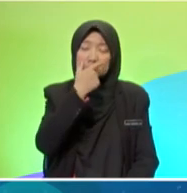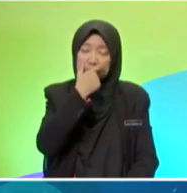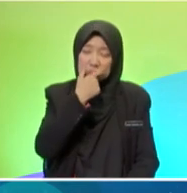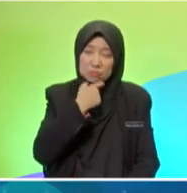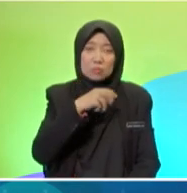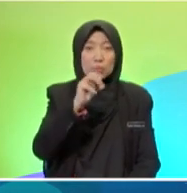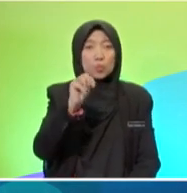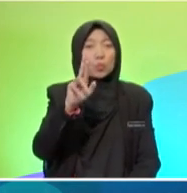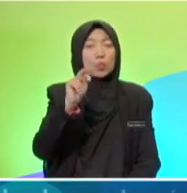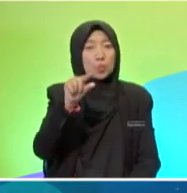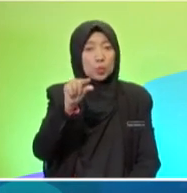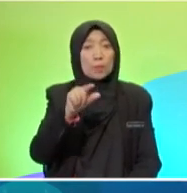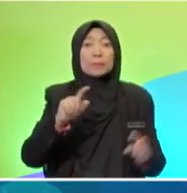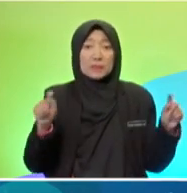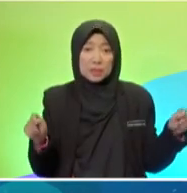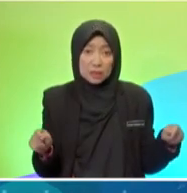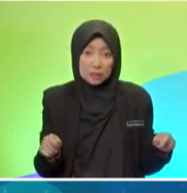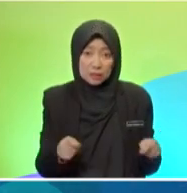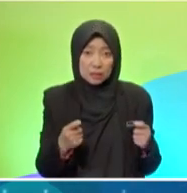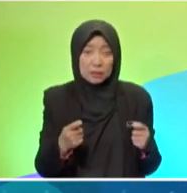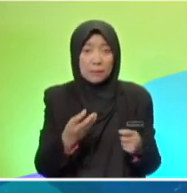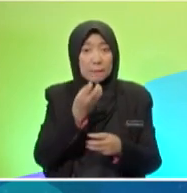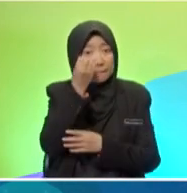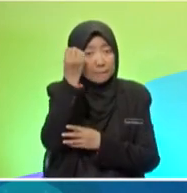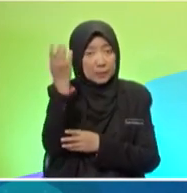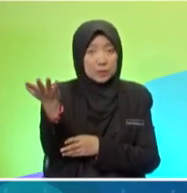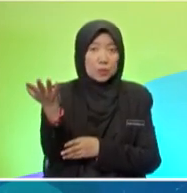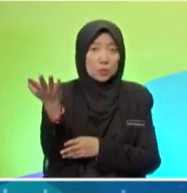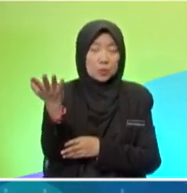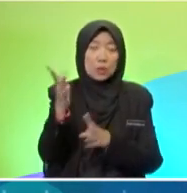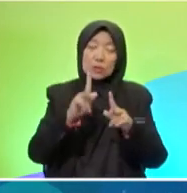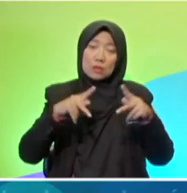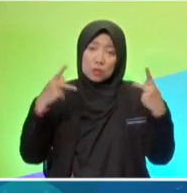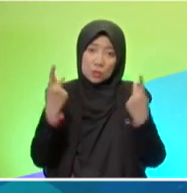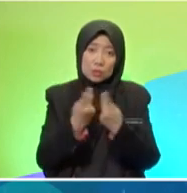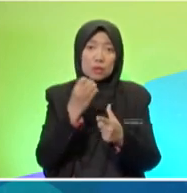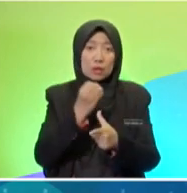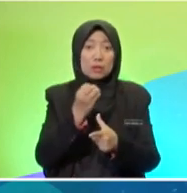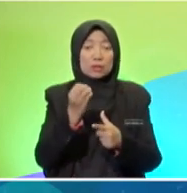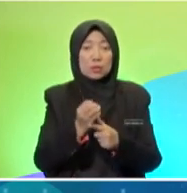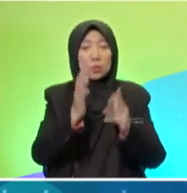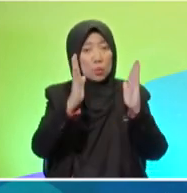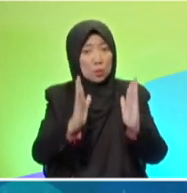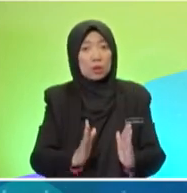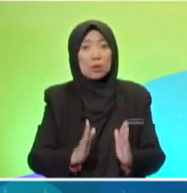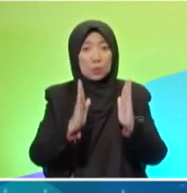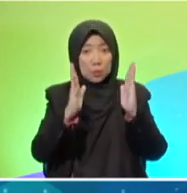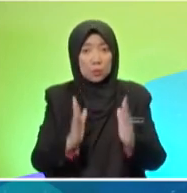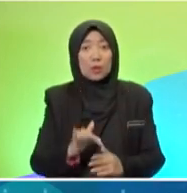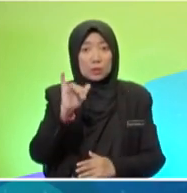kau yang tindakan Lili ialah memberitahu kepada keluarga atau orang-orang yang